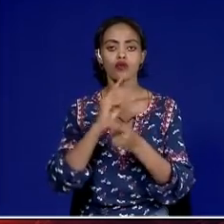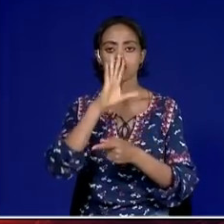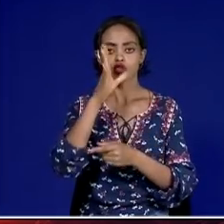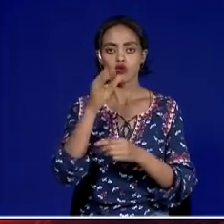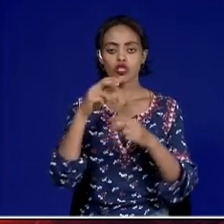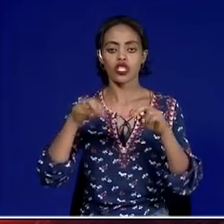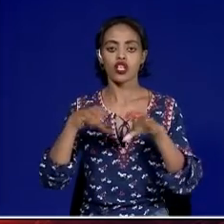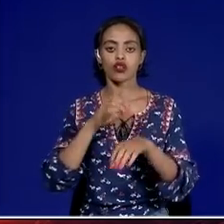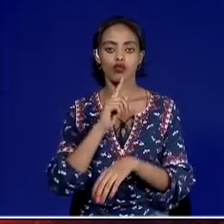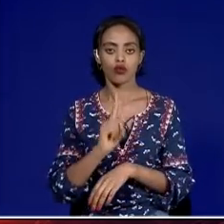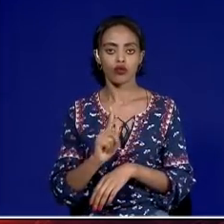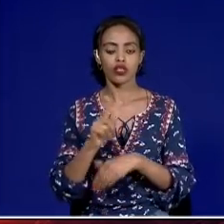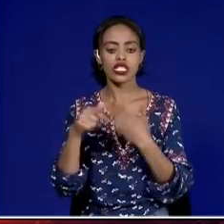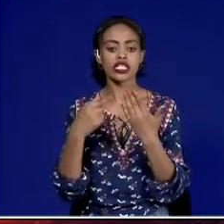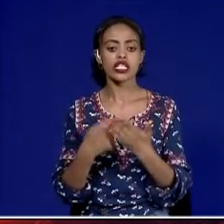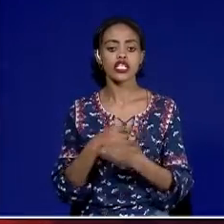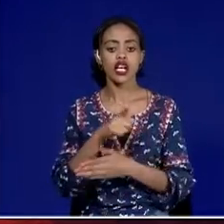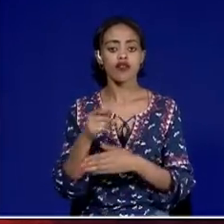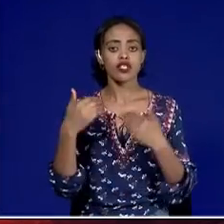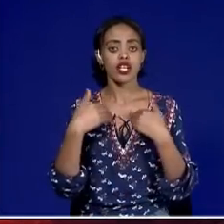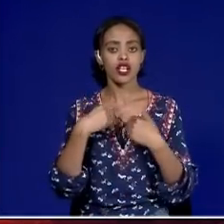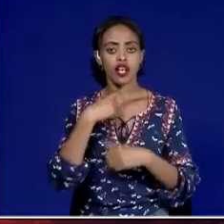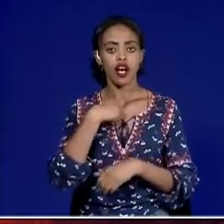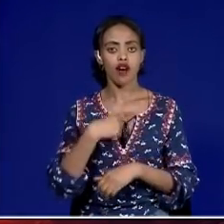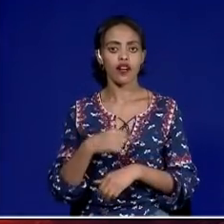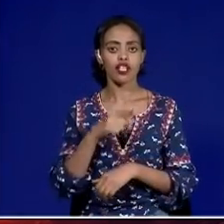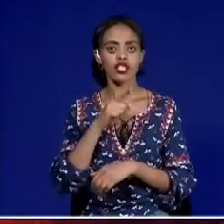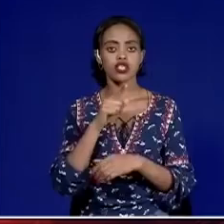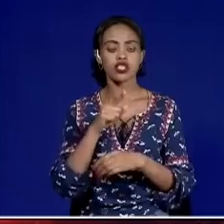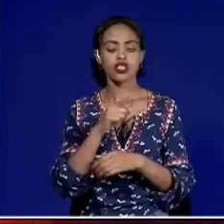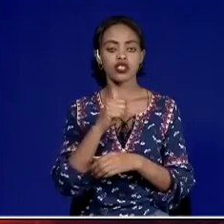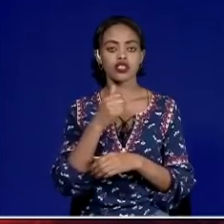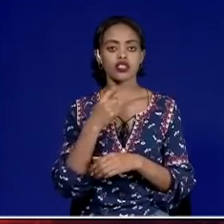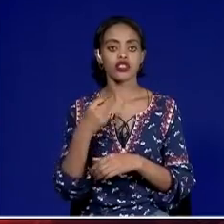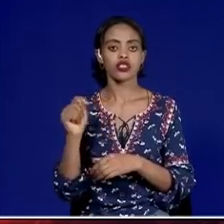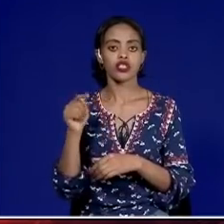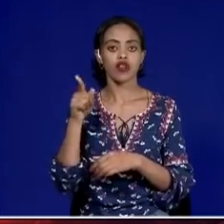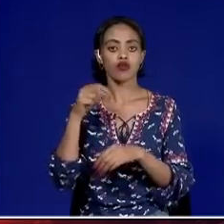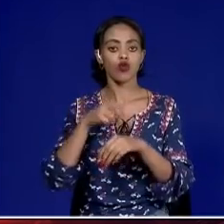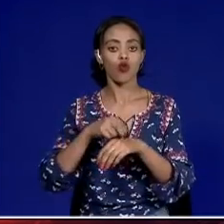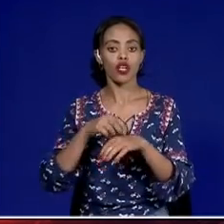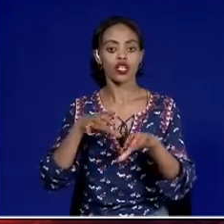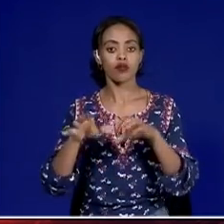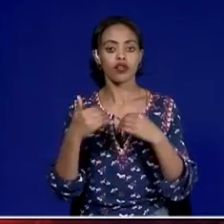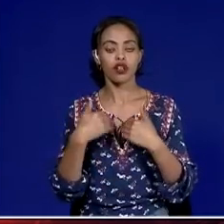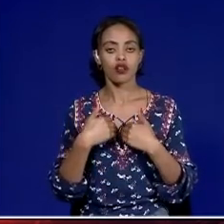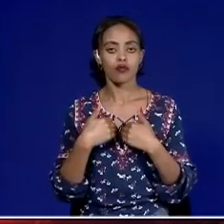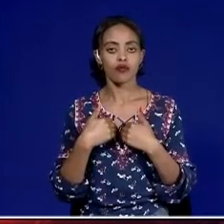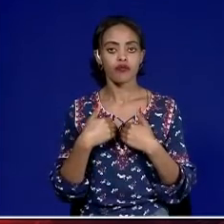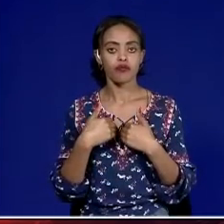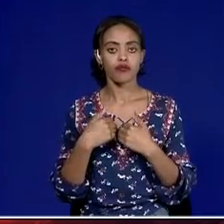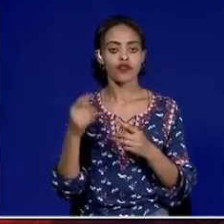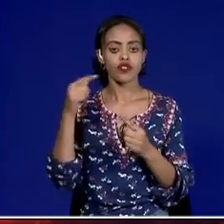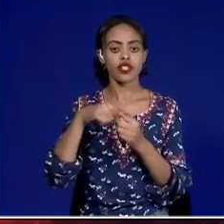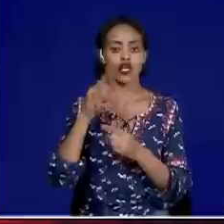قايدي سلازي كافتو زلن عبال تي افتوان صنعتك كايتلو